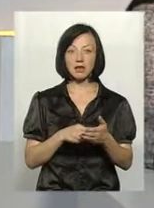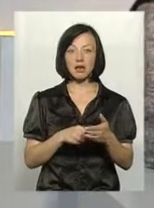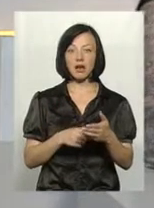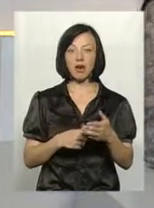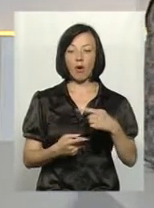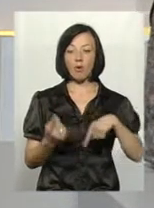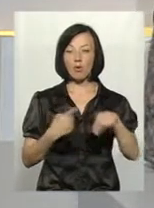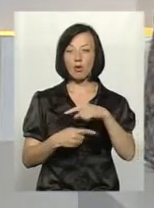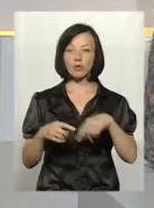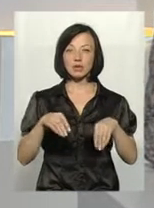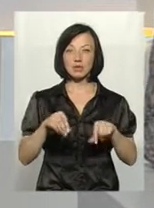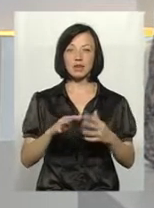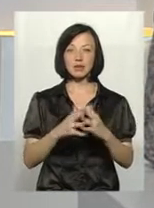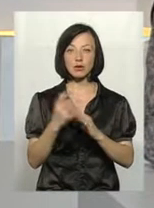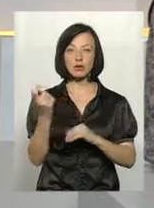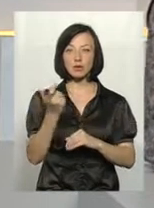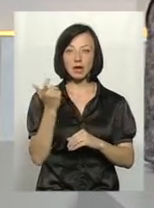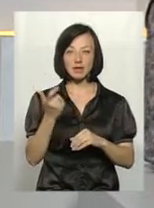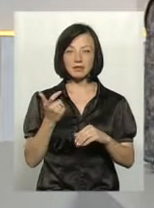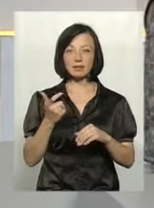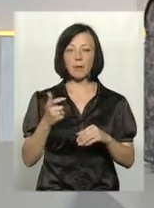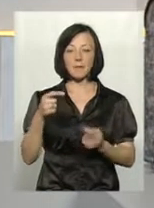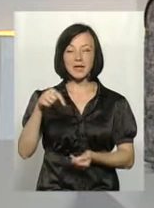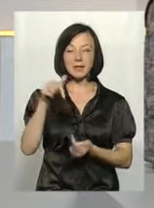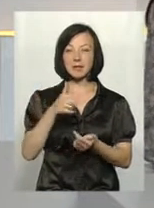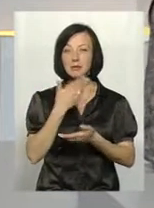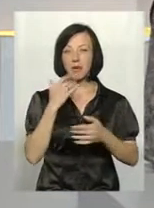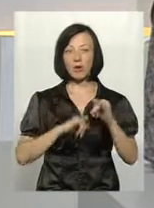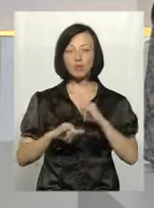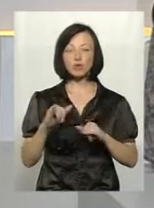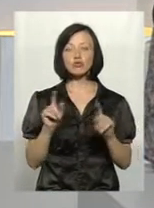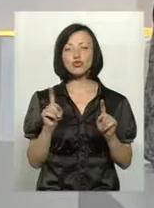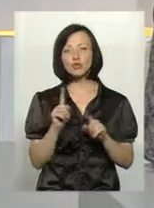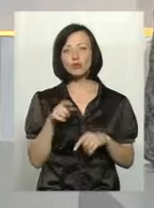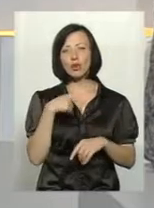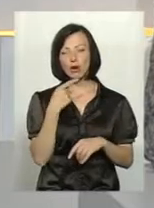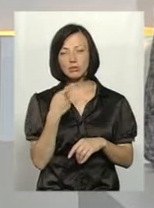земель сільськогосподарського призначення вже нікуди. Що, мовляв,